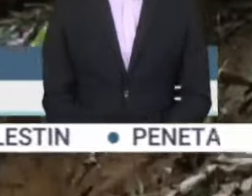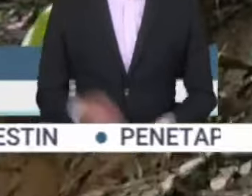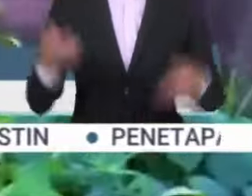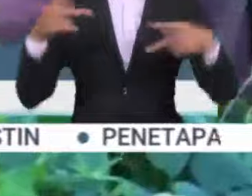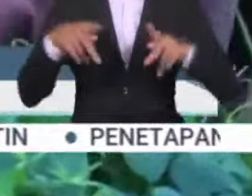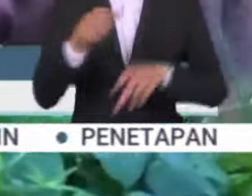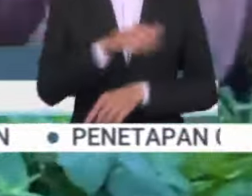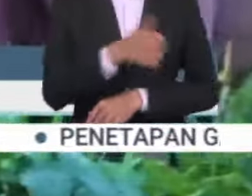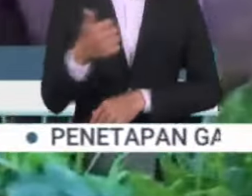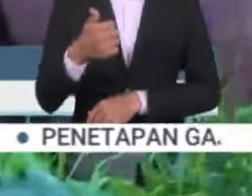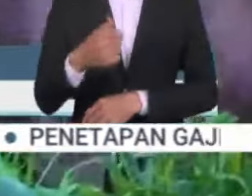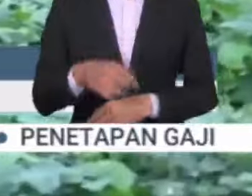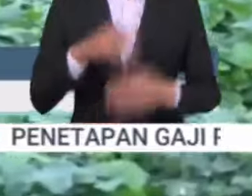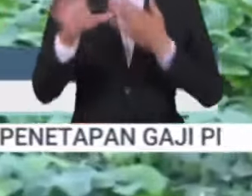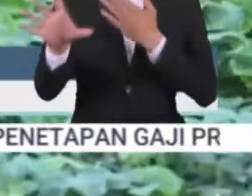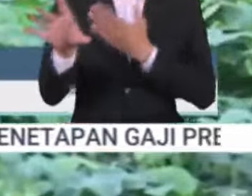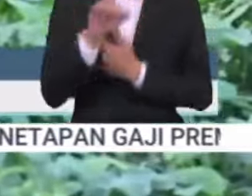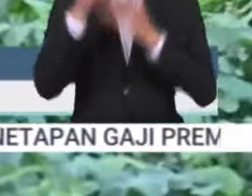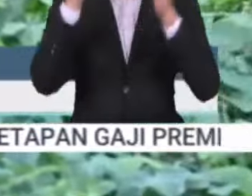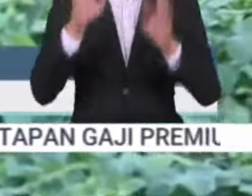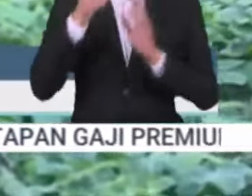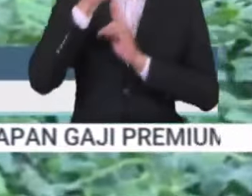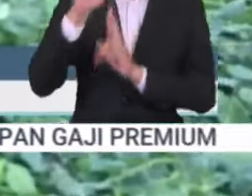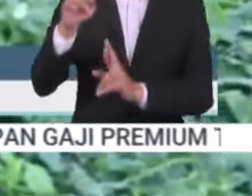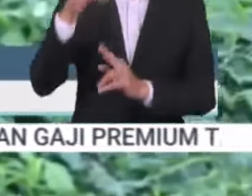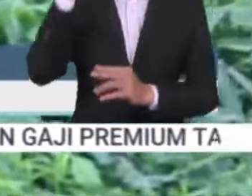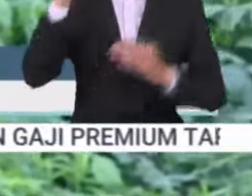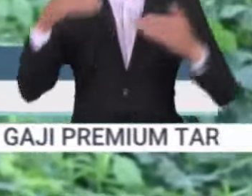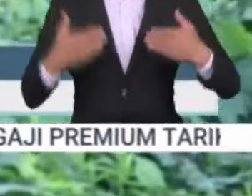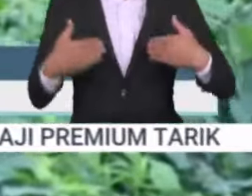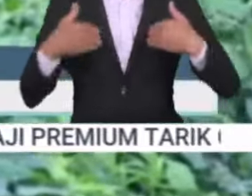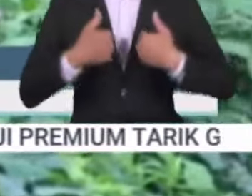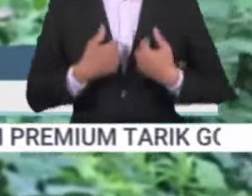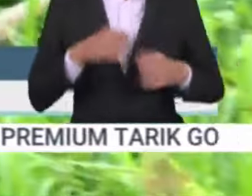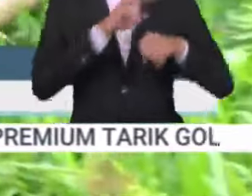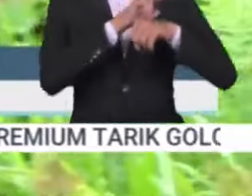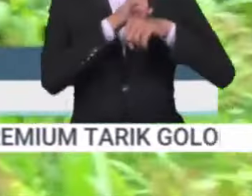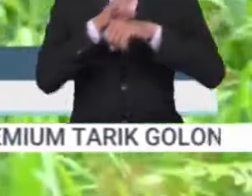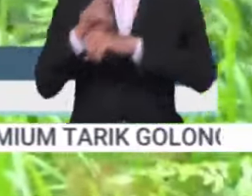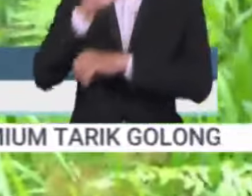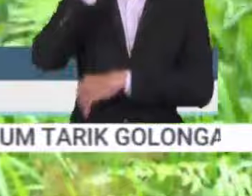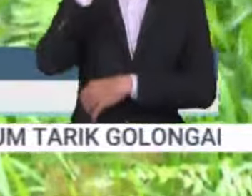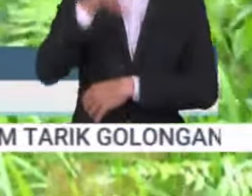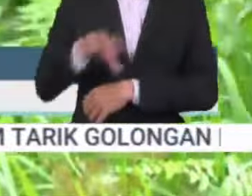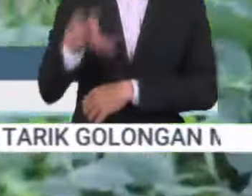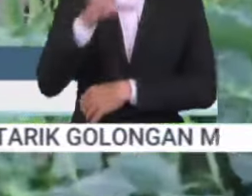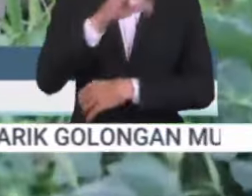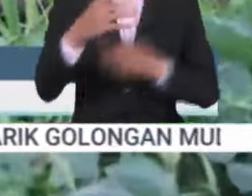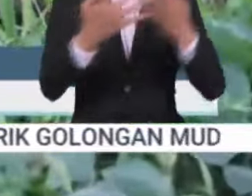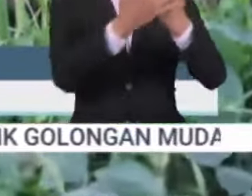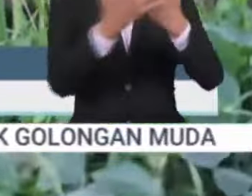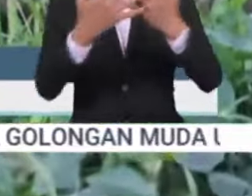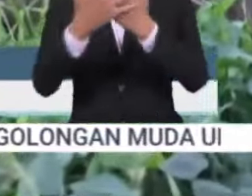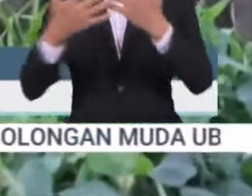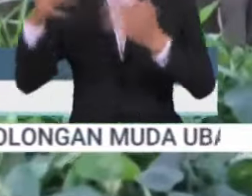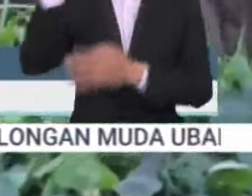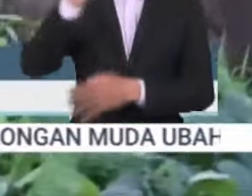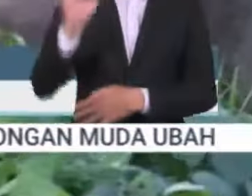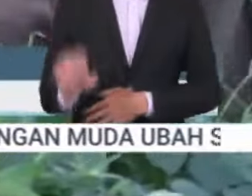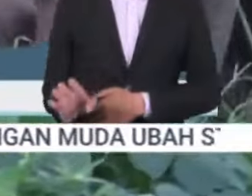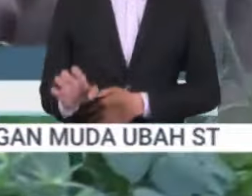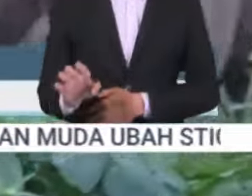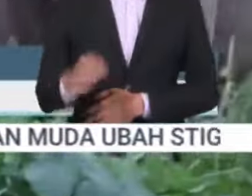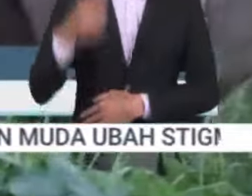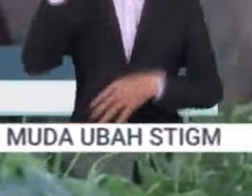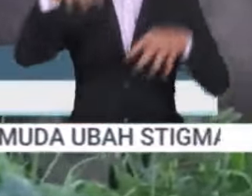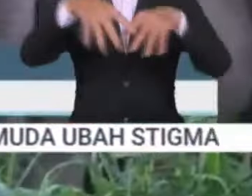Inisiatif lain pelantikan Warden Kehormat Hidupan Liar bagi memantau pergerakan gajah dan menyelenggara pagar elektrik yang dipasang